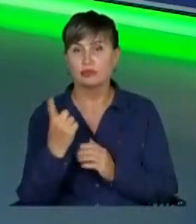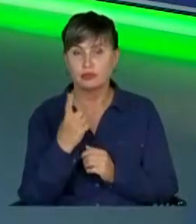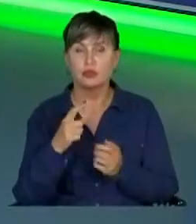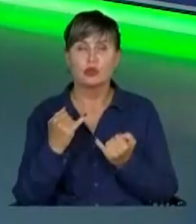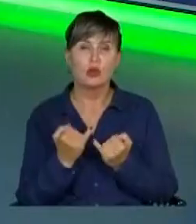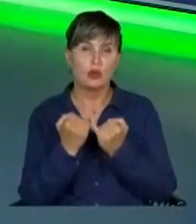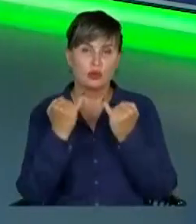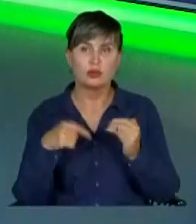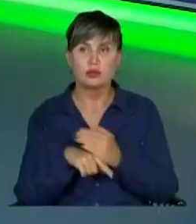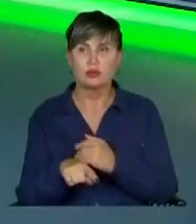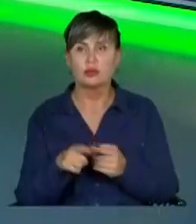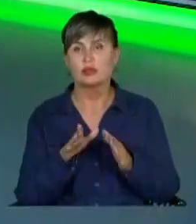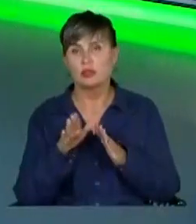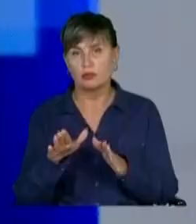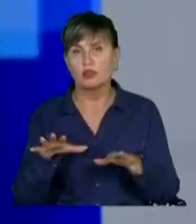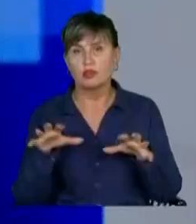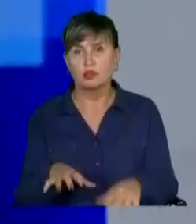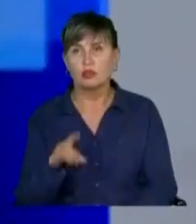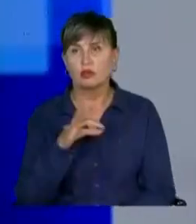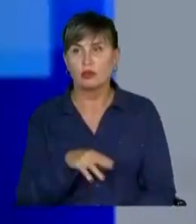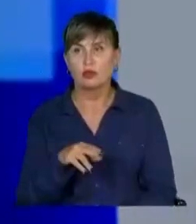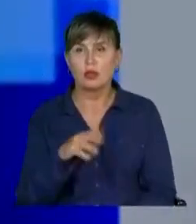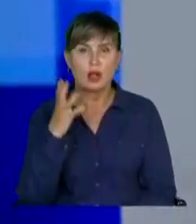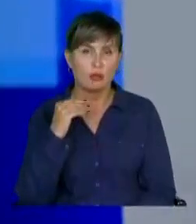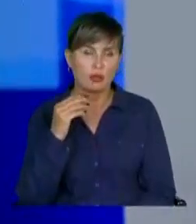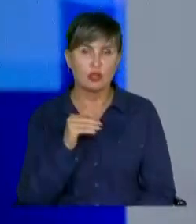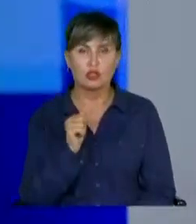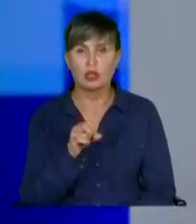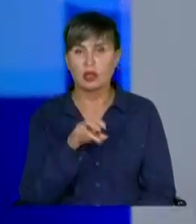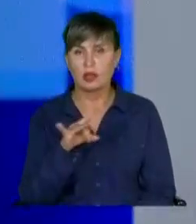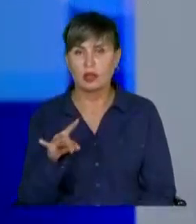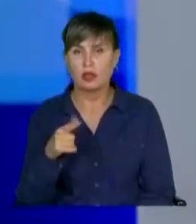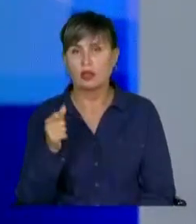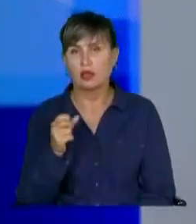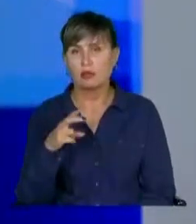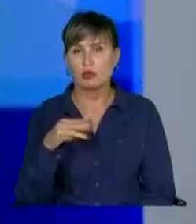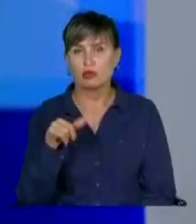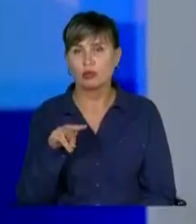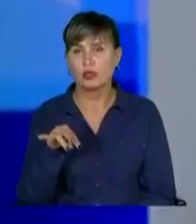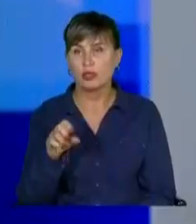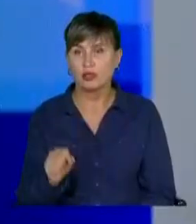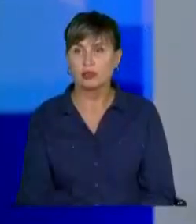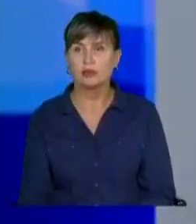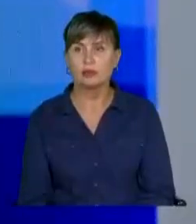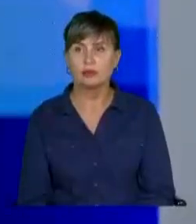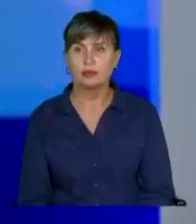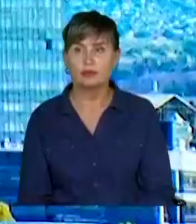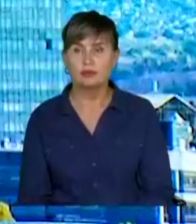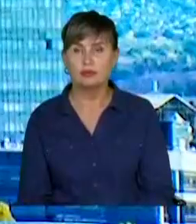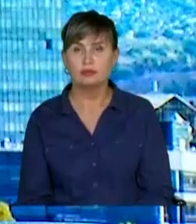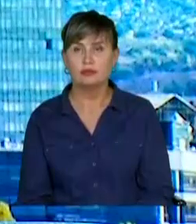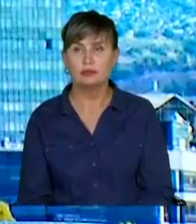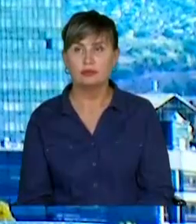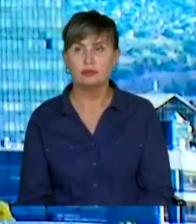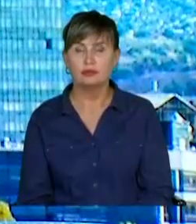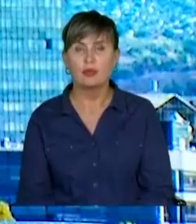председателя правления Центра развития города Алматы Жанар Габдуллина. Жанар Муратовна, здравствуйте. Здравствуйте. Скажите, пожалуйста,